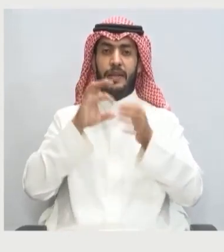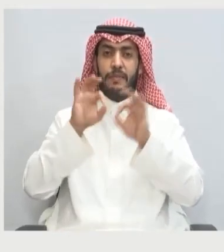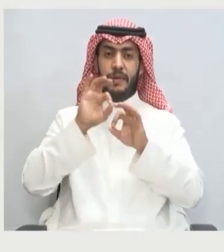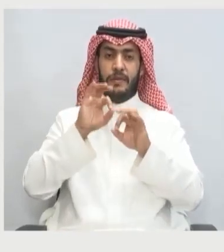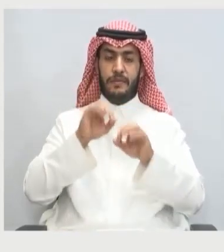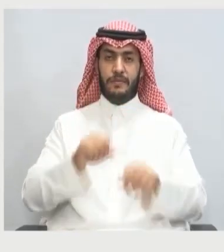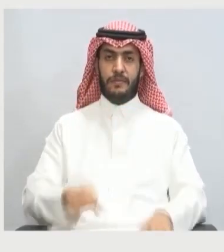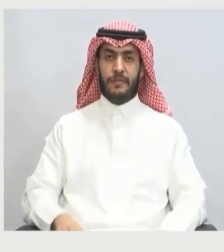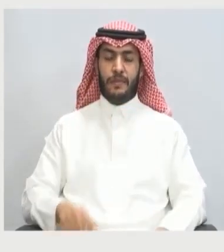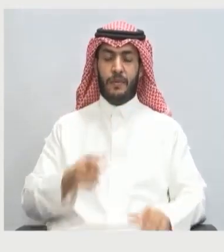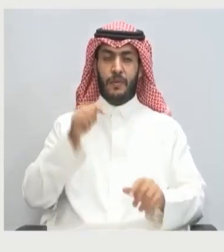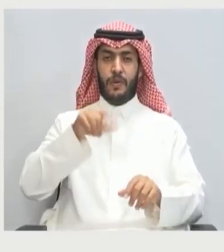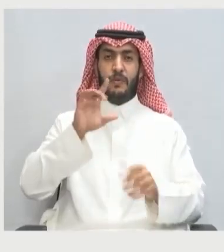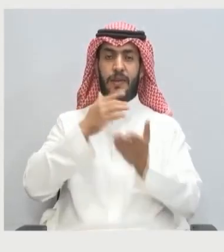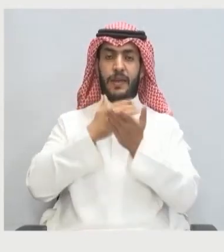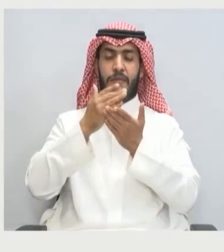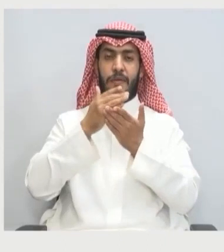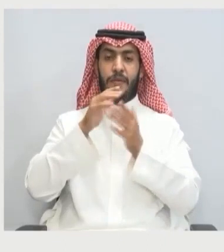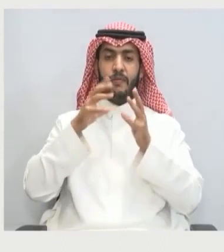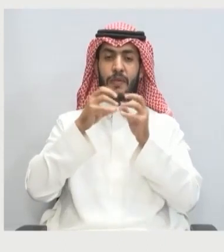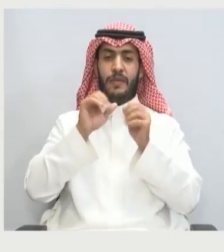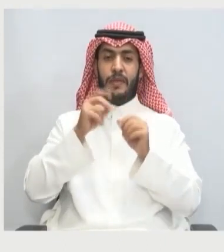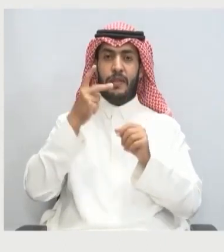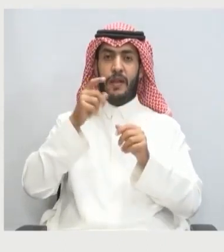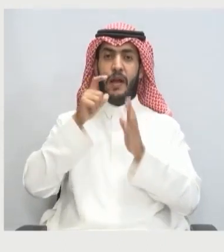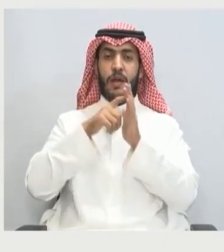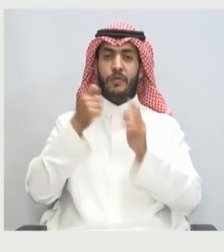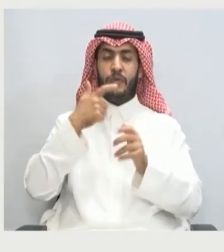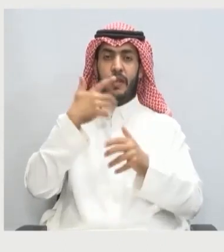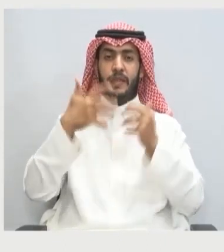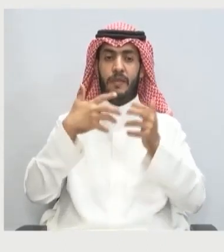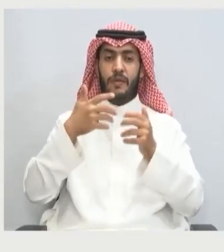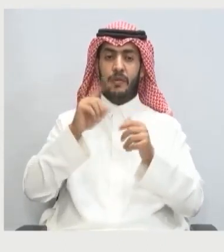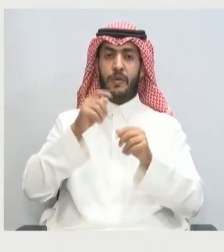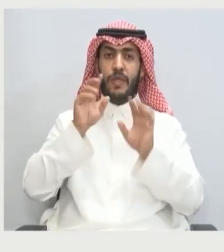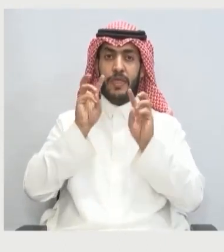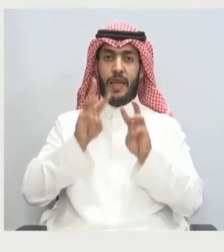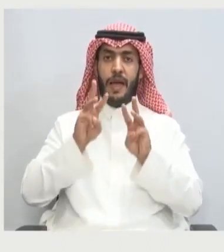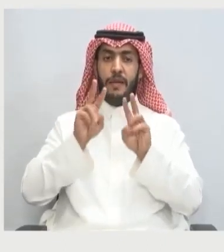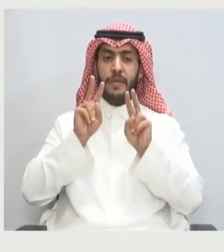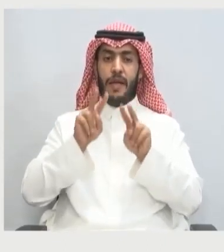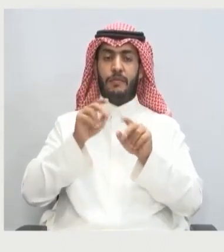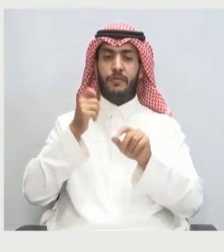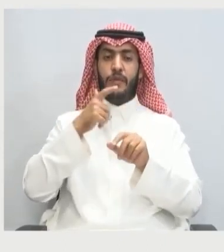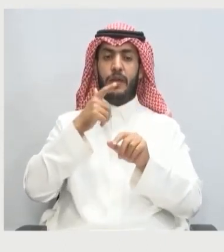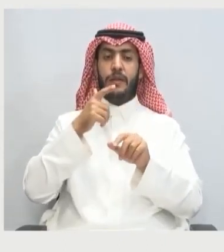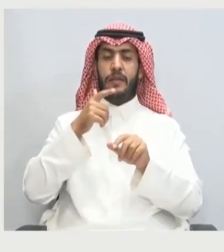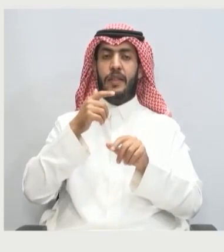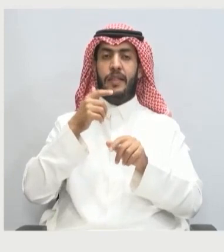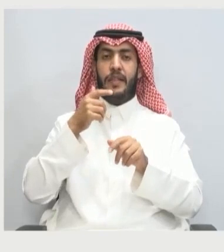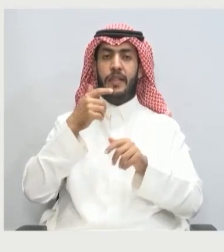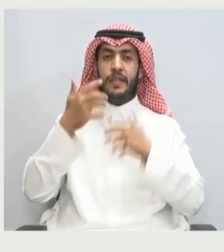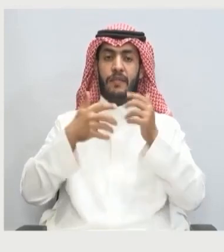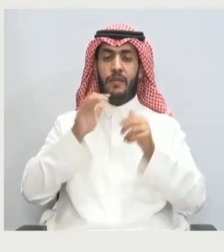الكيميائي واليوم سنكمل على نفس المفردتين قانون سرعه التفاعل وثابت سرع التفاعل في الحصه القادمه